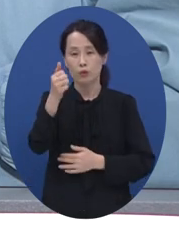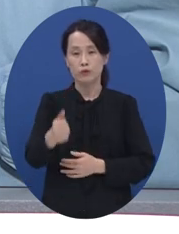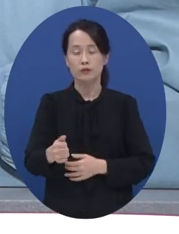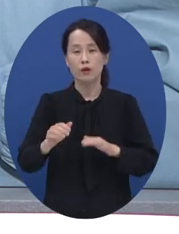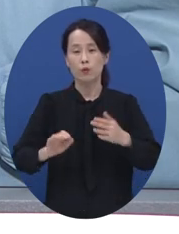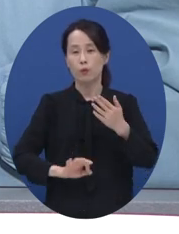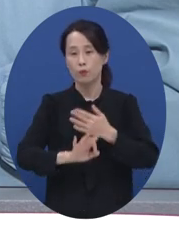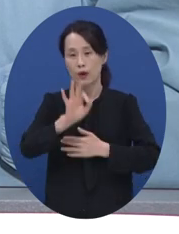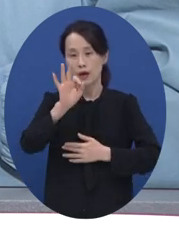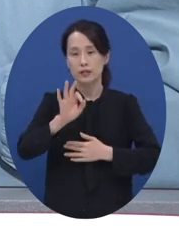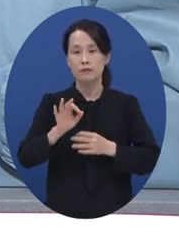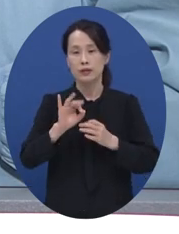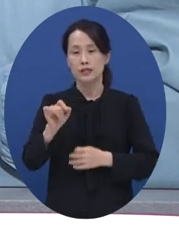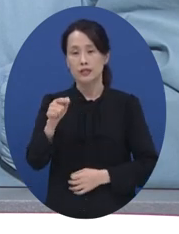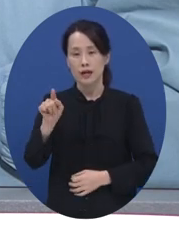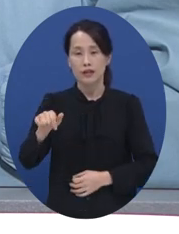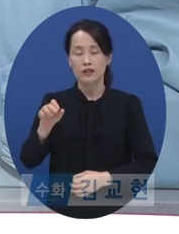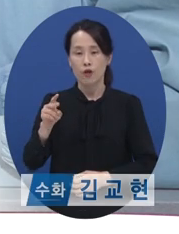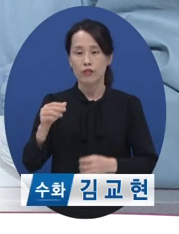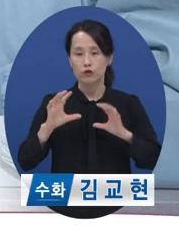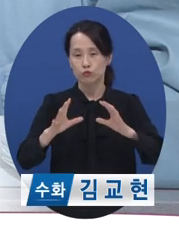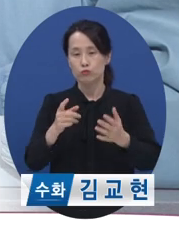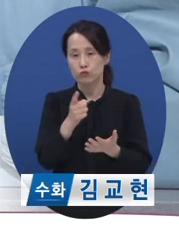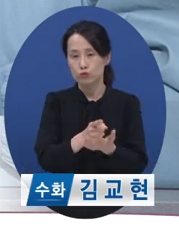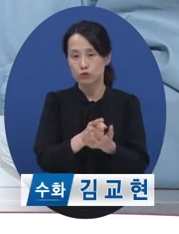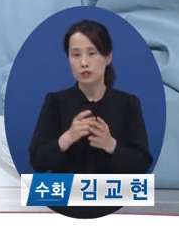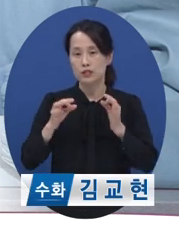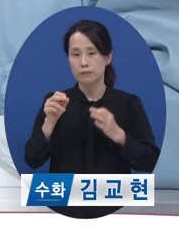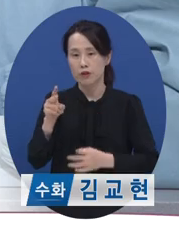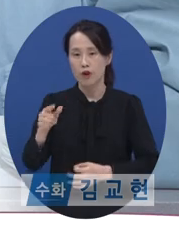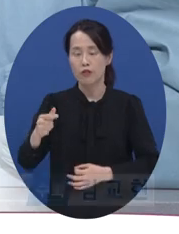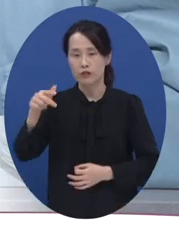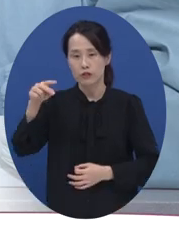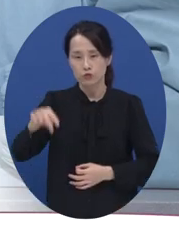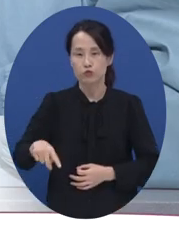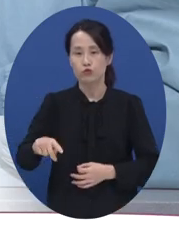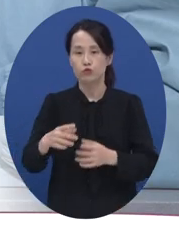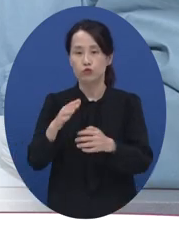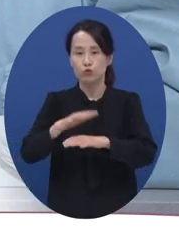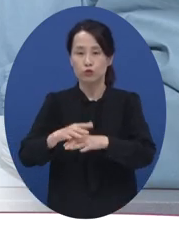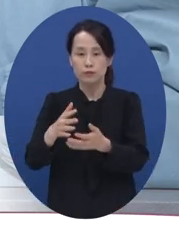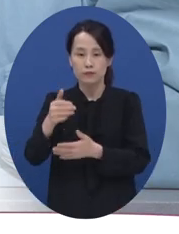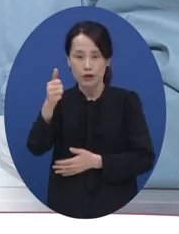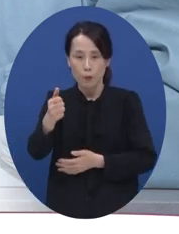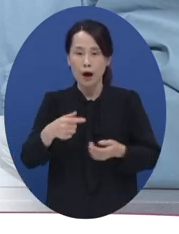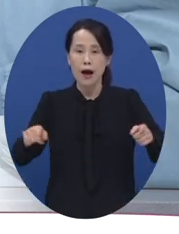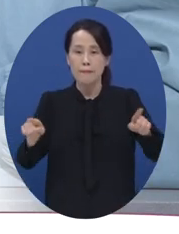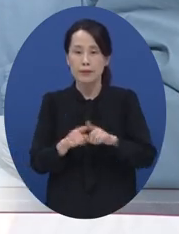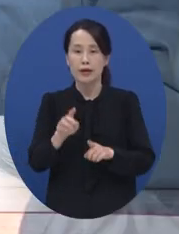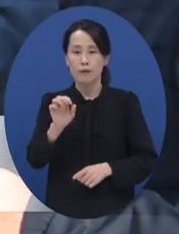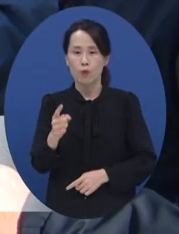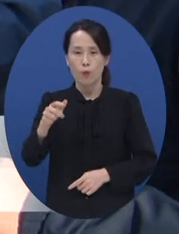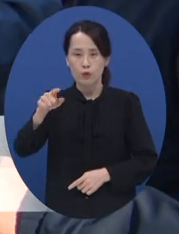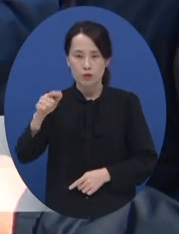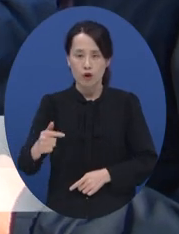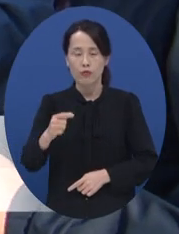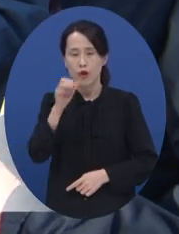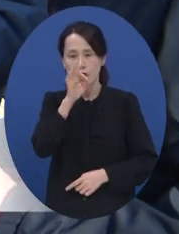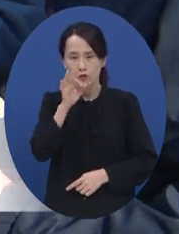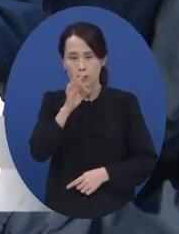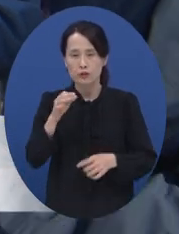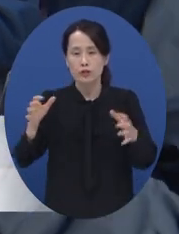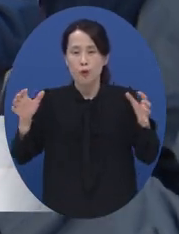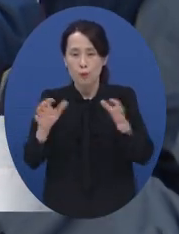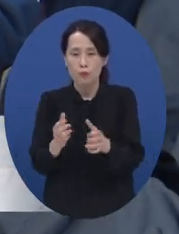이재명 경기도지사는 오늘 오전 이낙연 국무총리와 김현수 농림축산식품부 장관과 함께 경기 포천시에